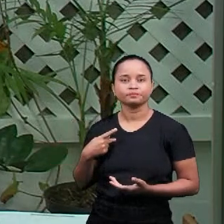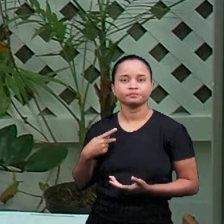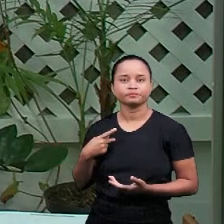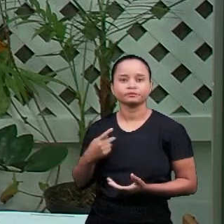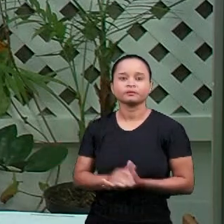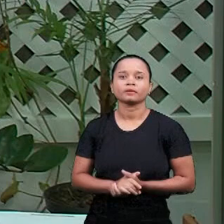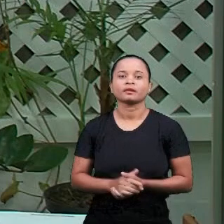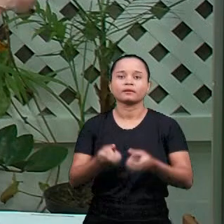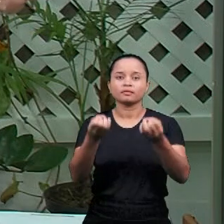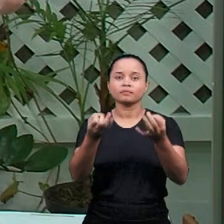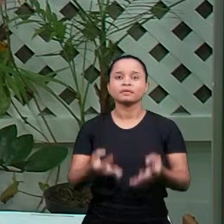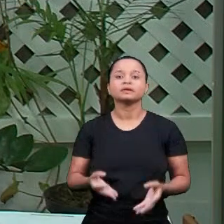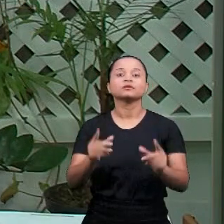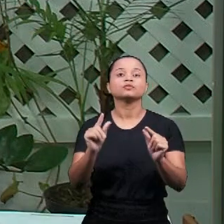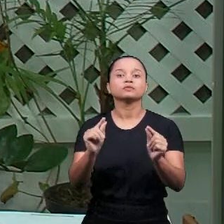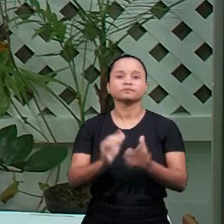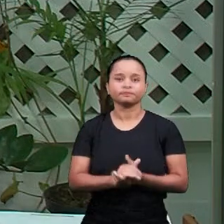suivant.